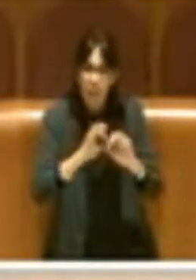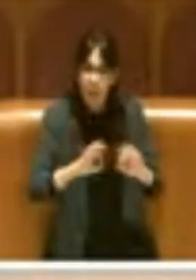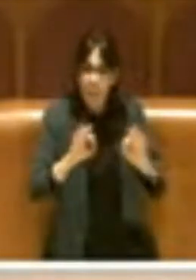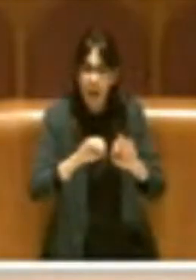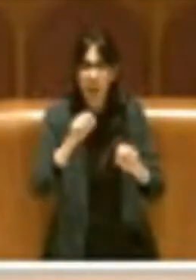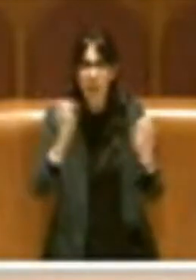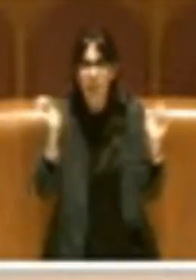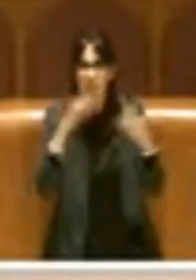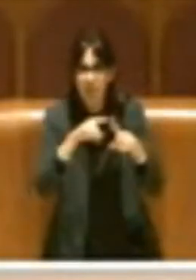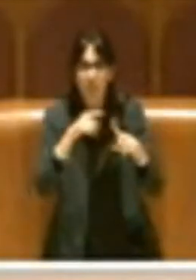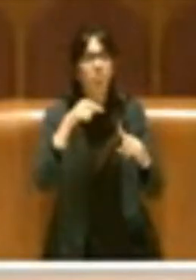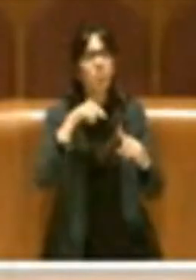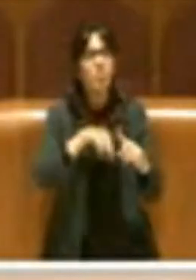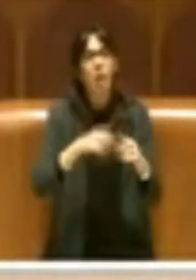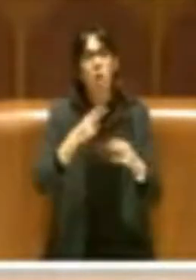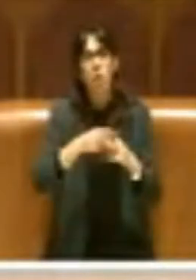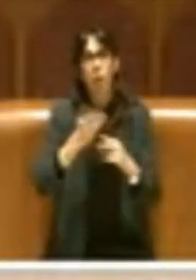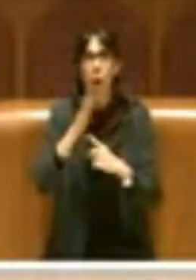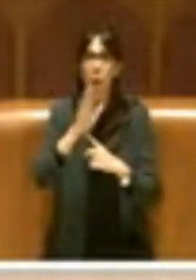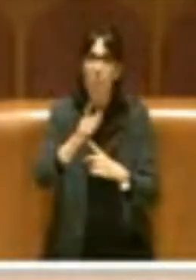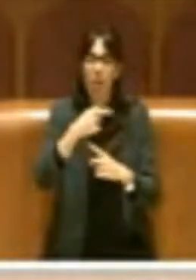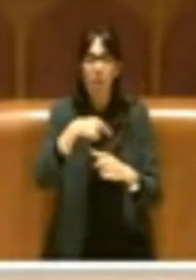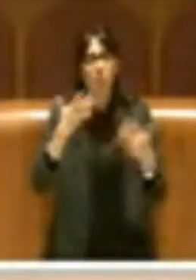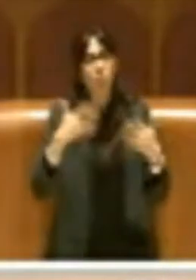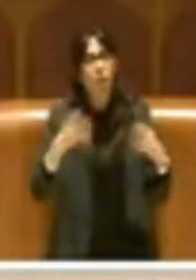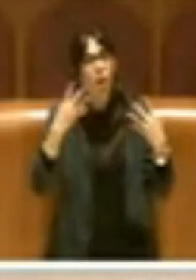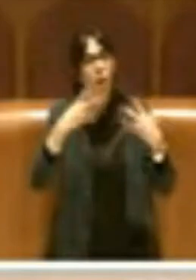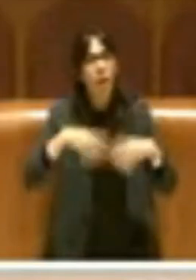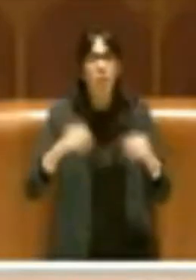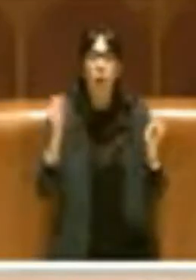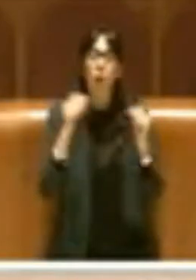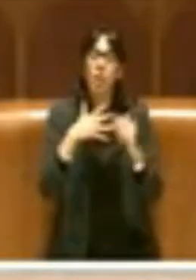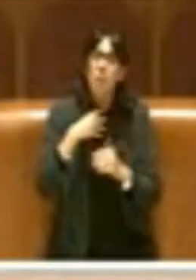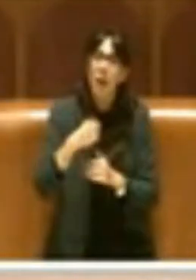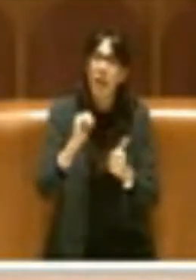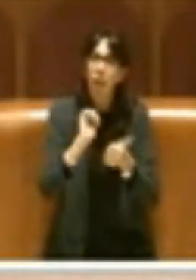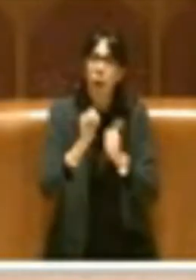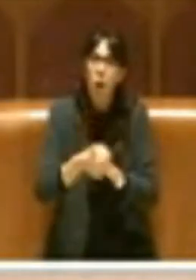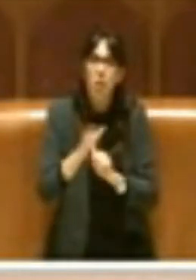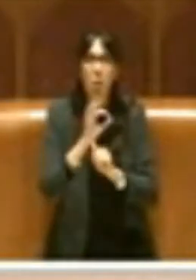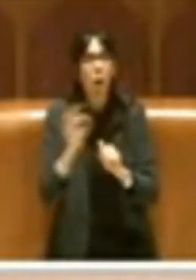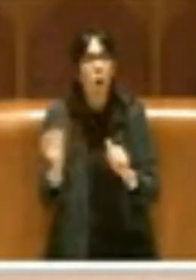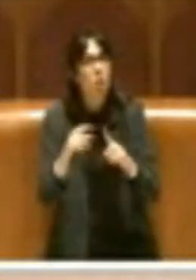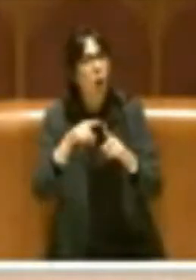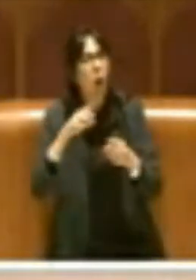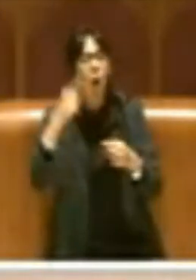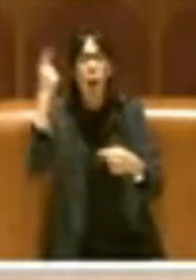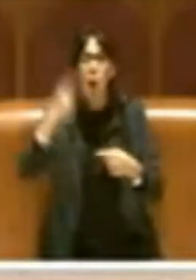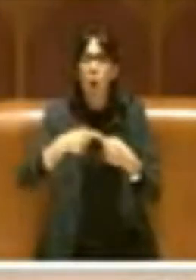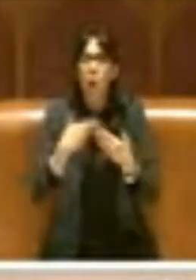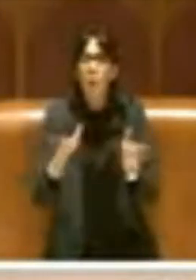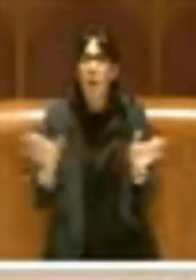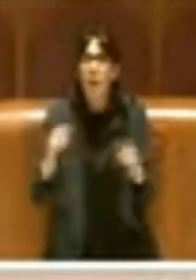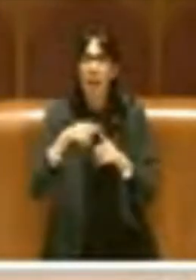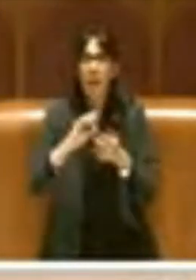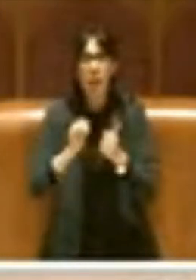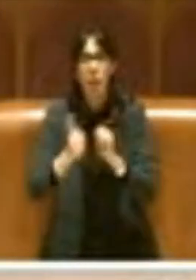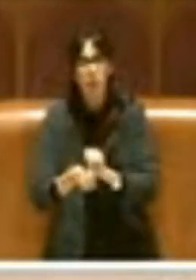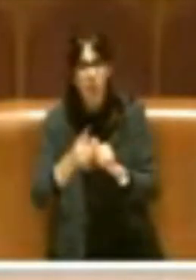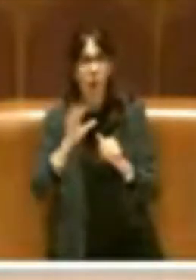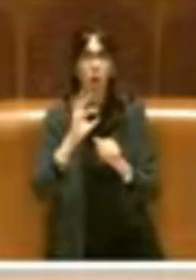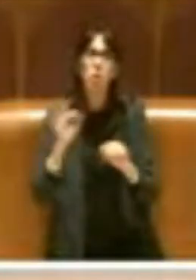gli Sport Open Days, come la Notte Bianca dello Sport, tutta l'attività fatta dal Comune per valorizzare e promuovere